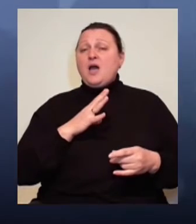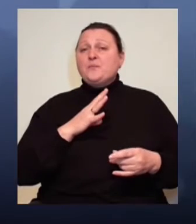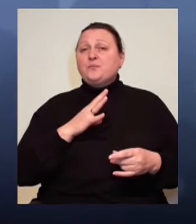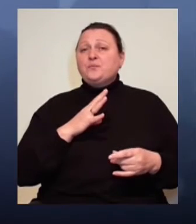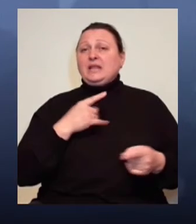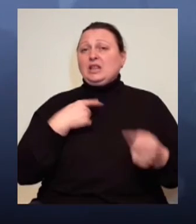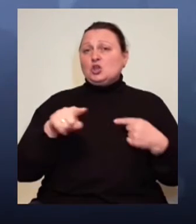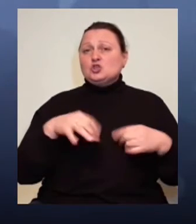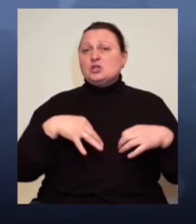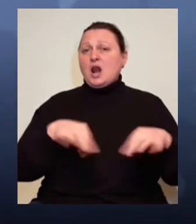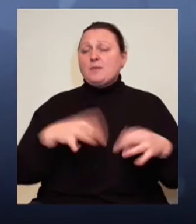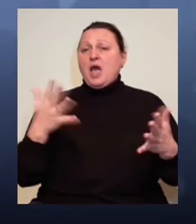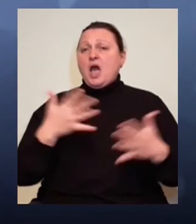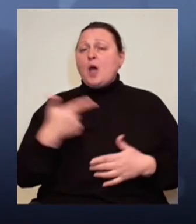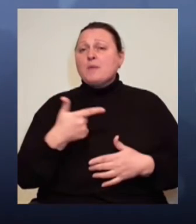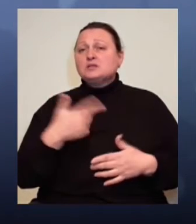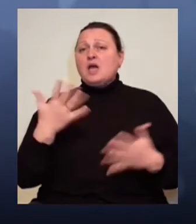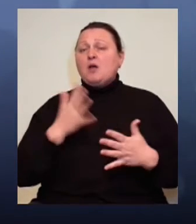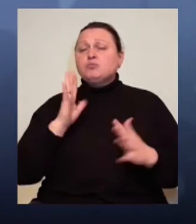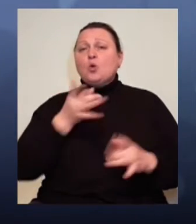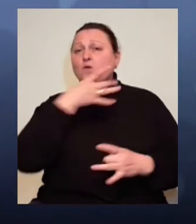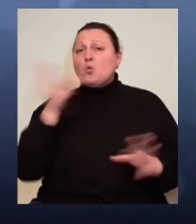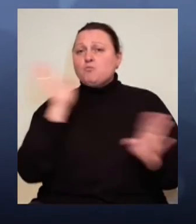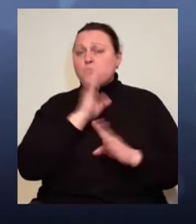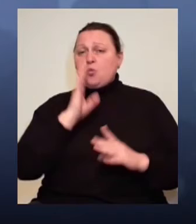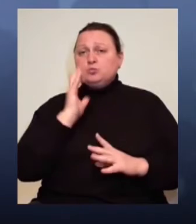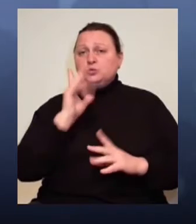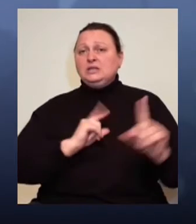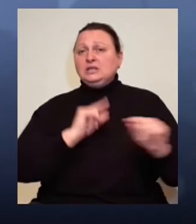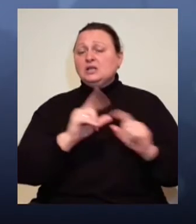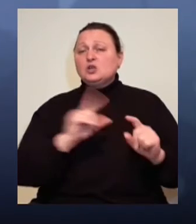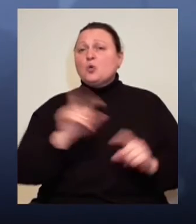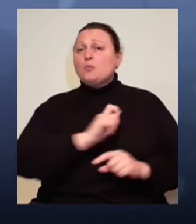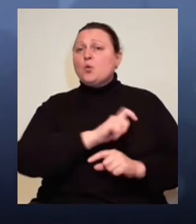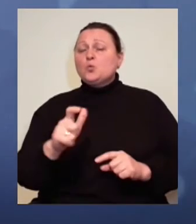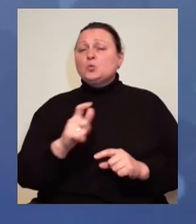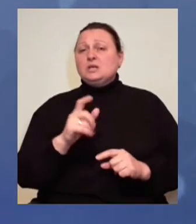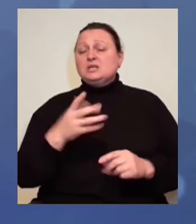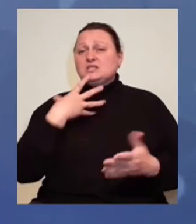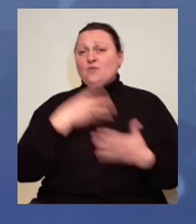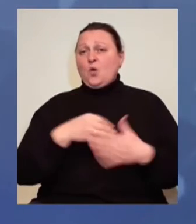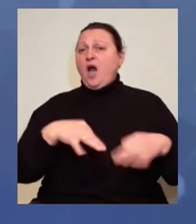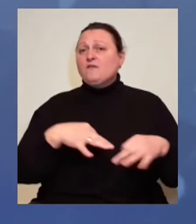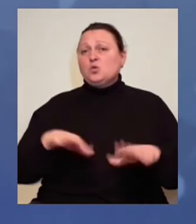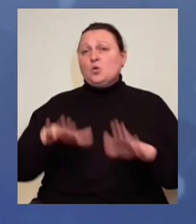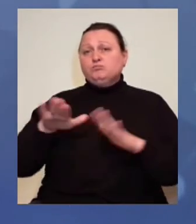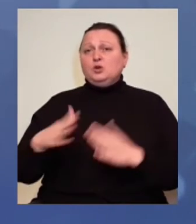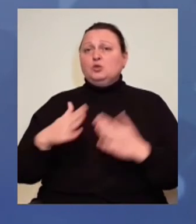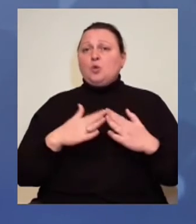транспорт, який буде ходити в будь-яку погоду, щоб люди залишали свої автівки вдома. Тому що